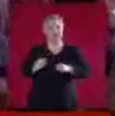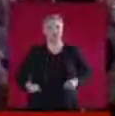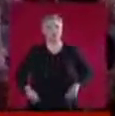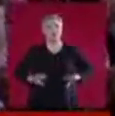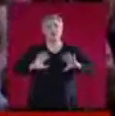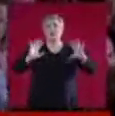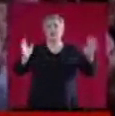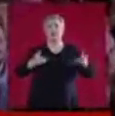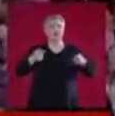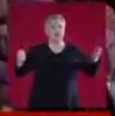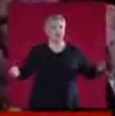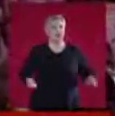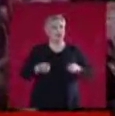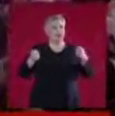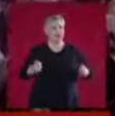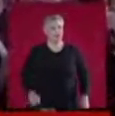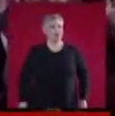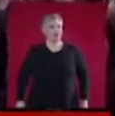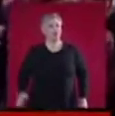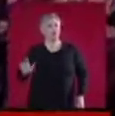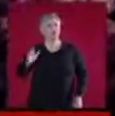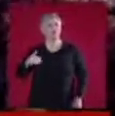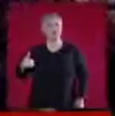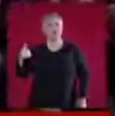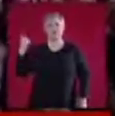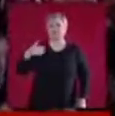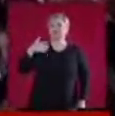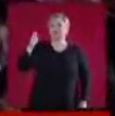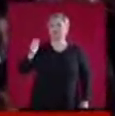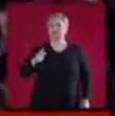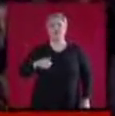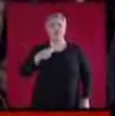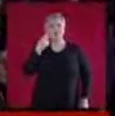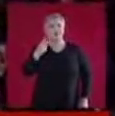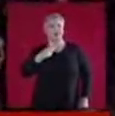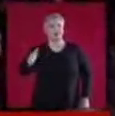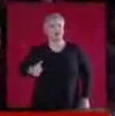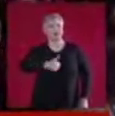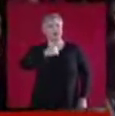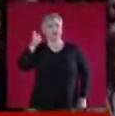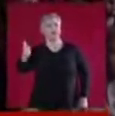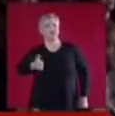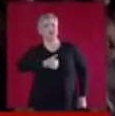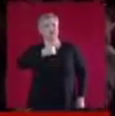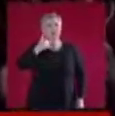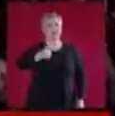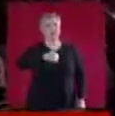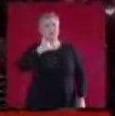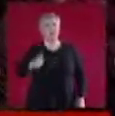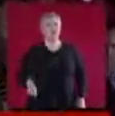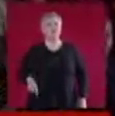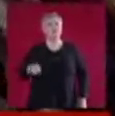τις τιμές ειδήσεις από τα μηνύματα αλαζονείας που στέλνουν όλοι όσοι έχουν βαριά την ευθύνη για τη